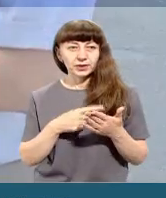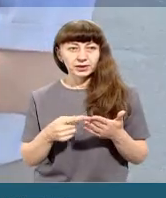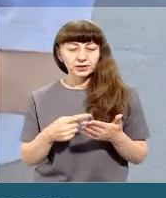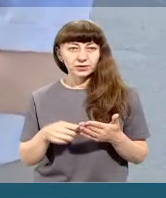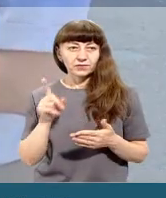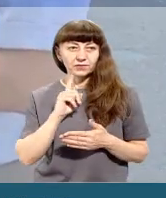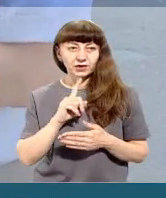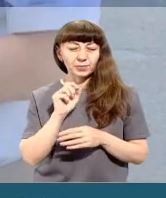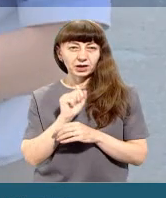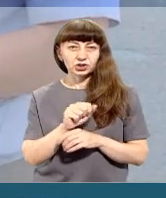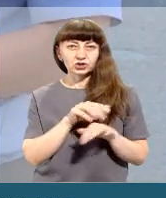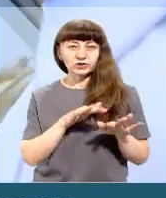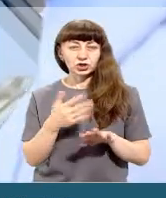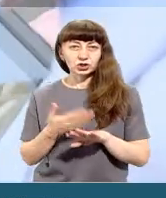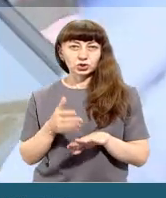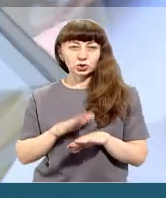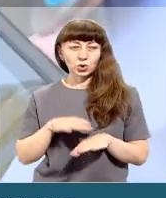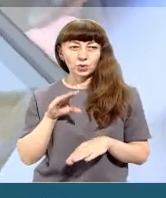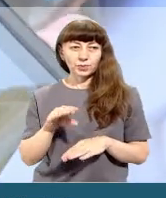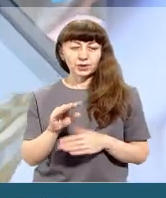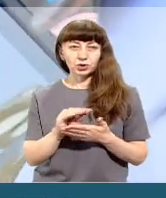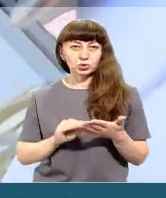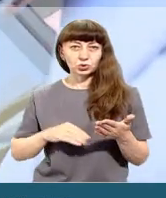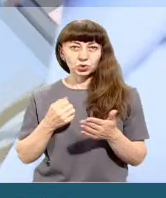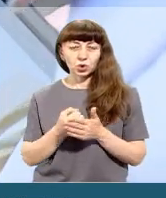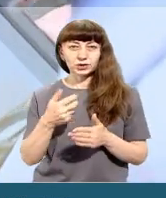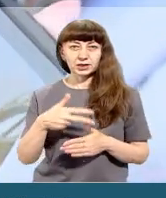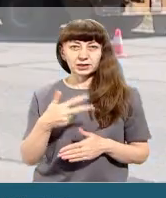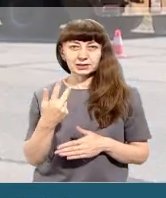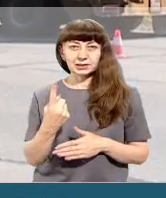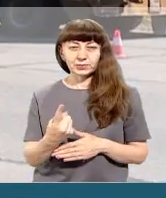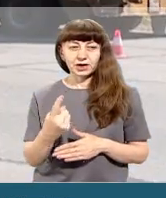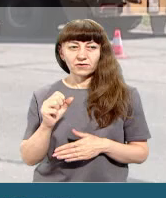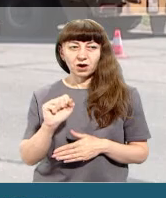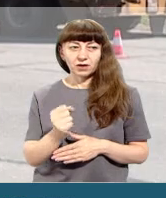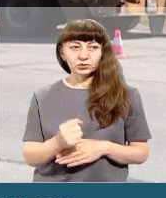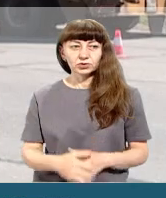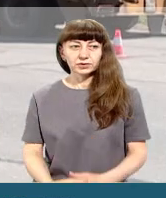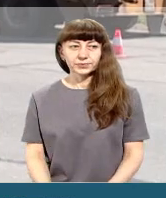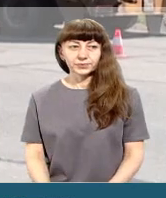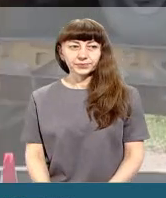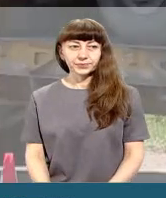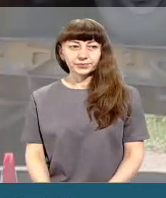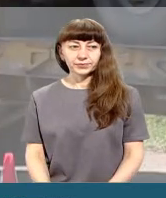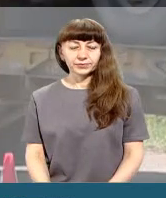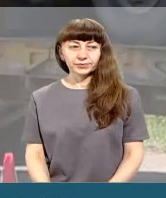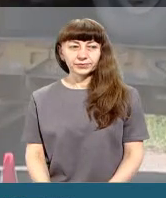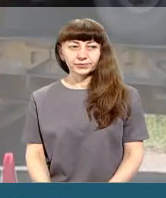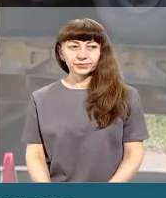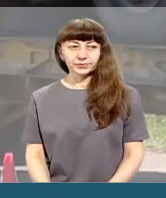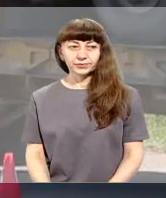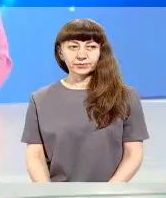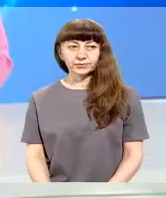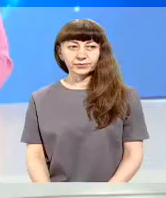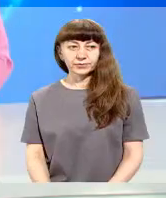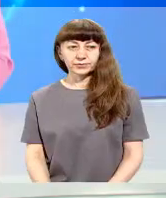временное ограничение движения большегрузных автомобилей продлится до 31 августа. Алмажан Аманкельдинова, Алексей Руденко, телеканал Кустанай.